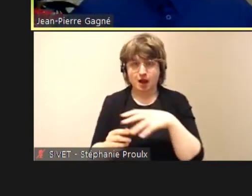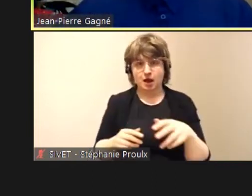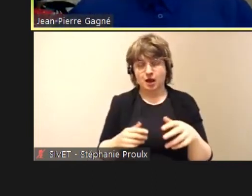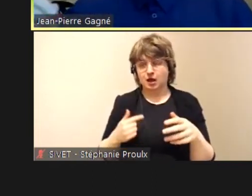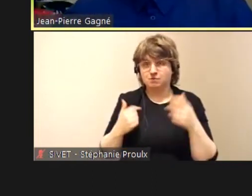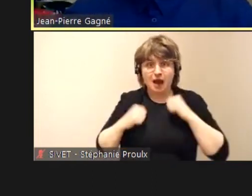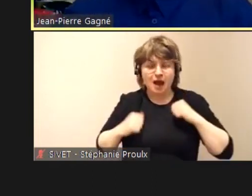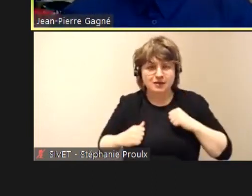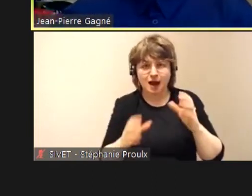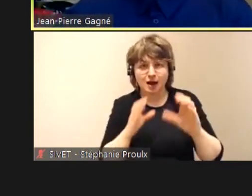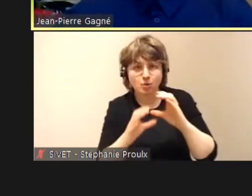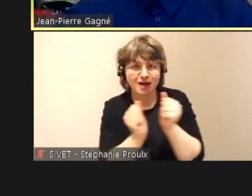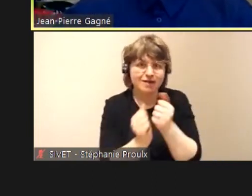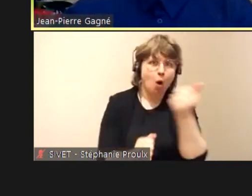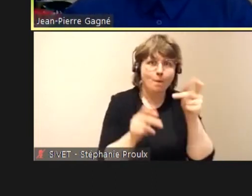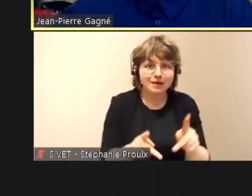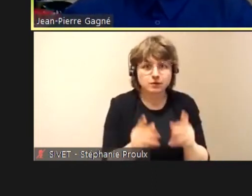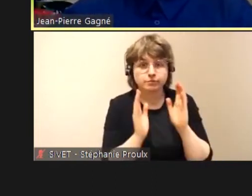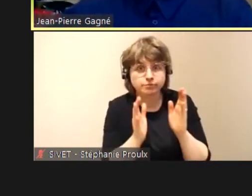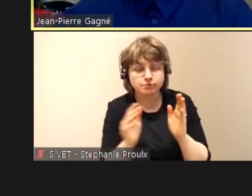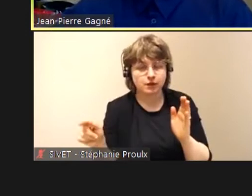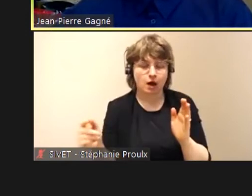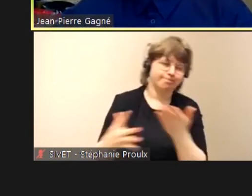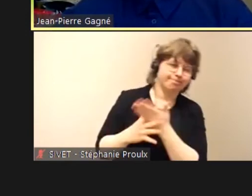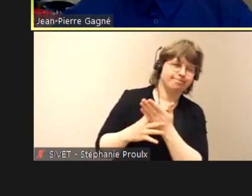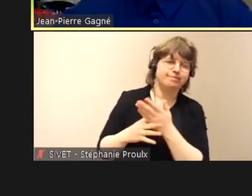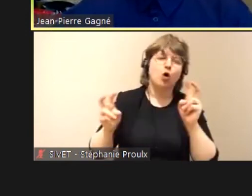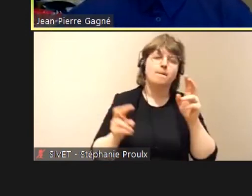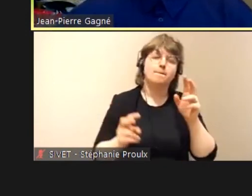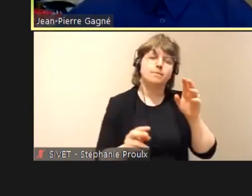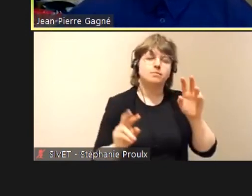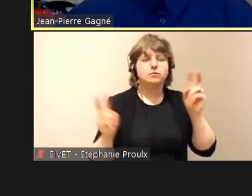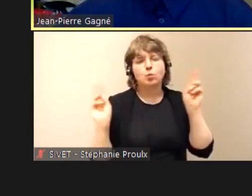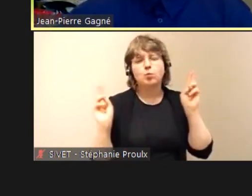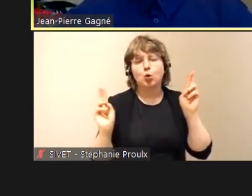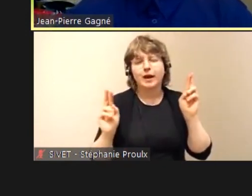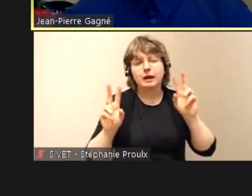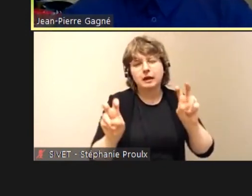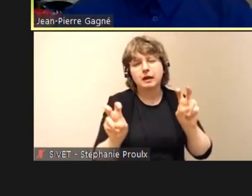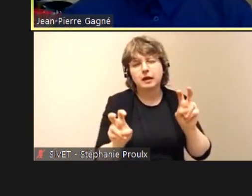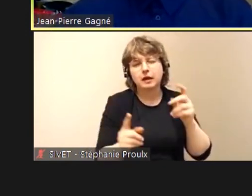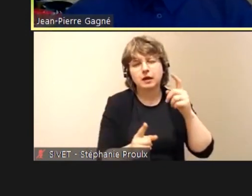qu'on essaie de comprendre, c'est ce qu'on va parler. Nous, on va appeler ça du bruit dans le monde de l'audition. Prochaine diapo.